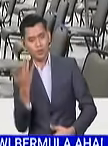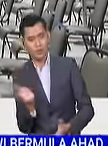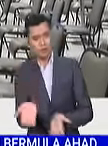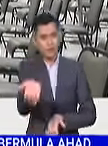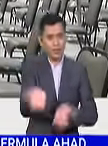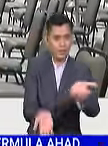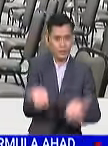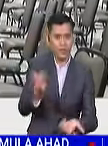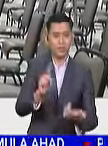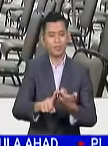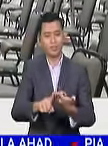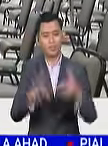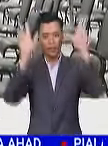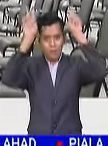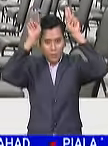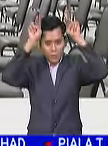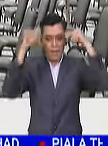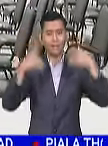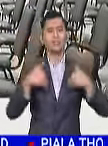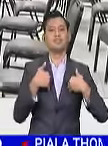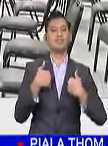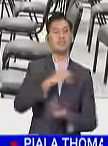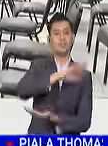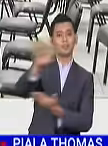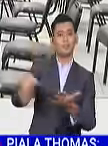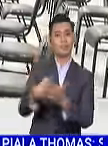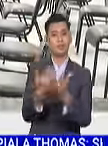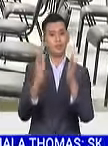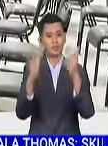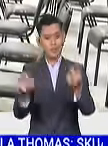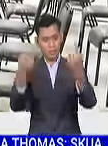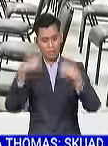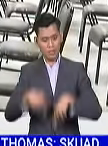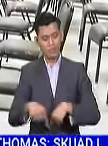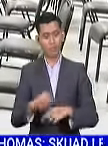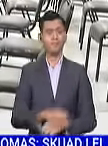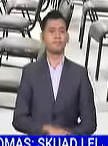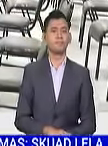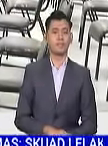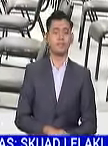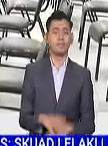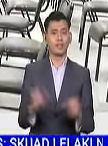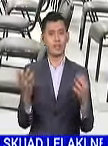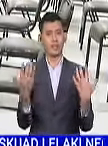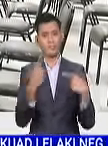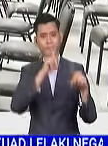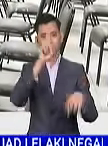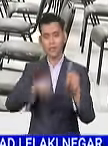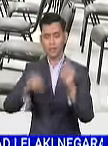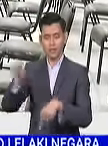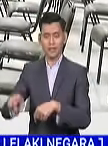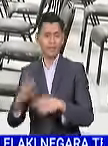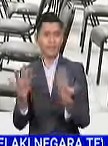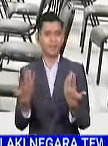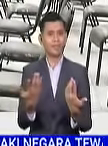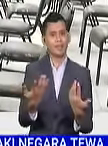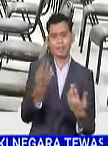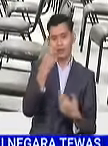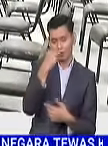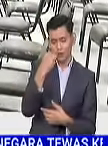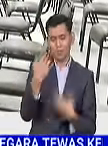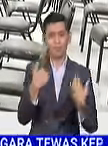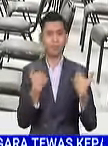happy lah semua apa ni, semua yang datang vaksin sini. Dapat dilupakan di pelbagai telatah karena masih dapat kita tangani